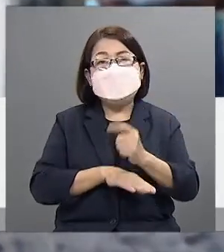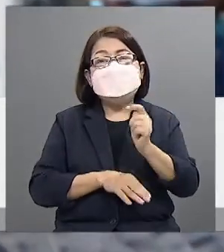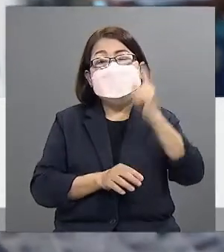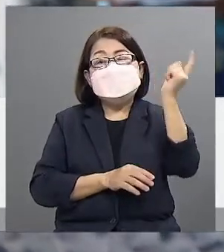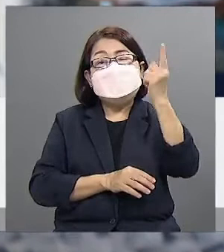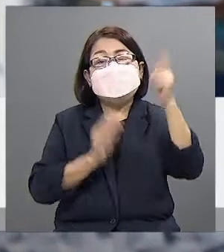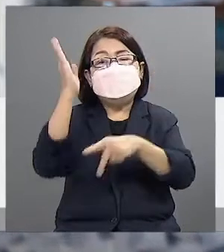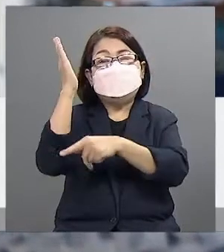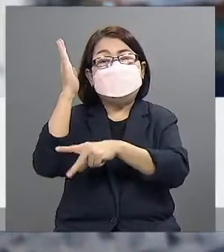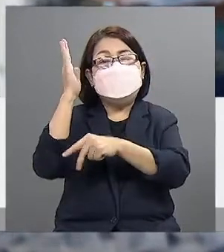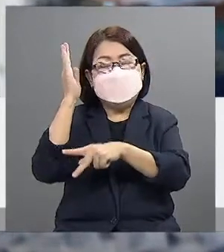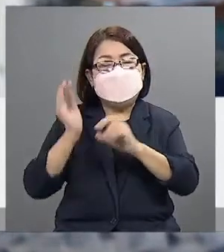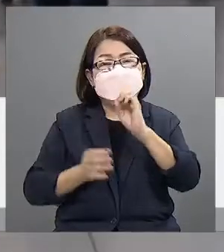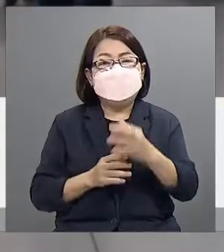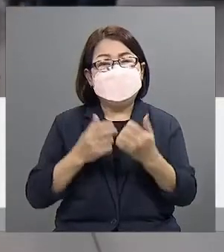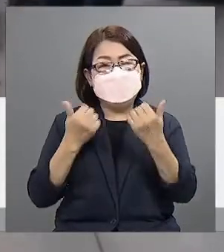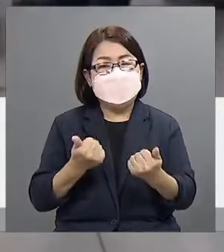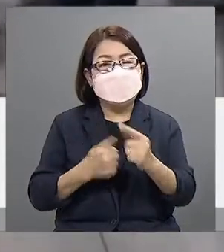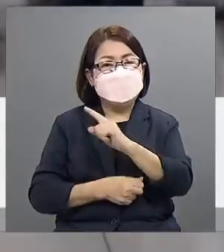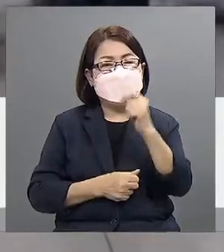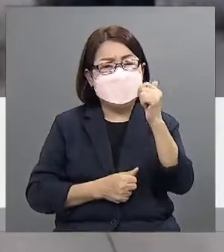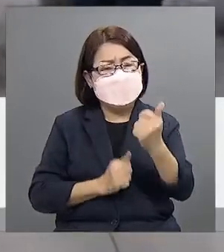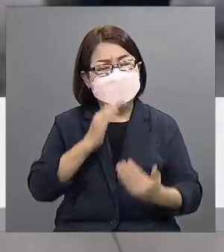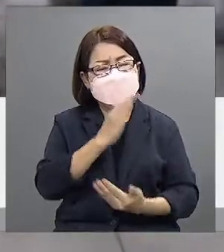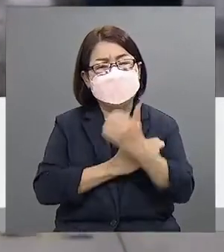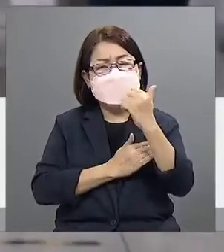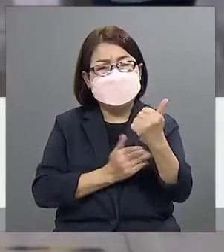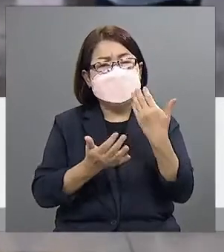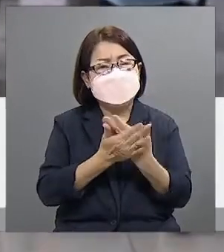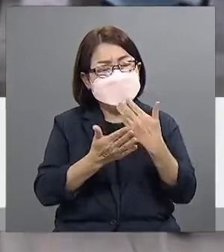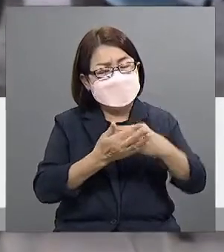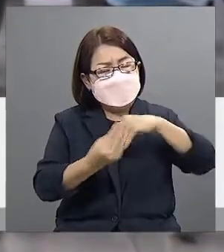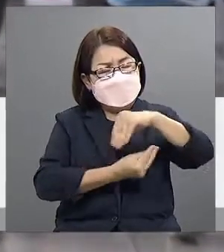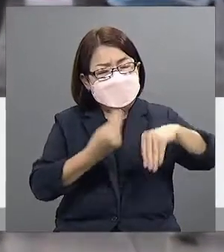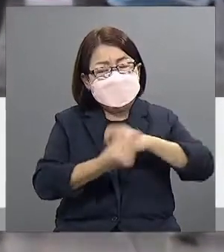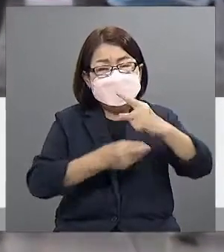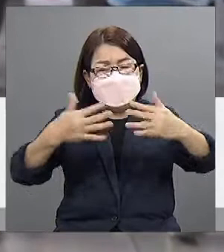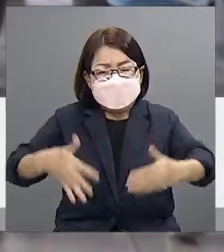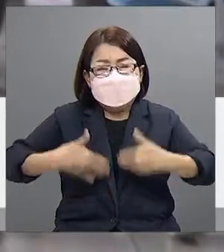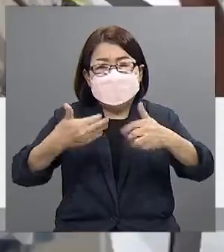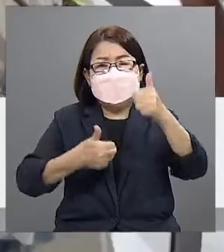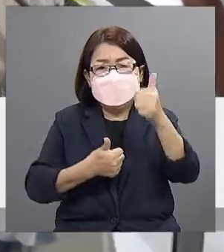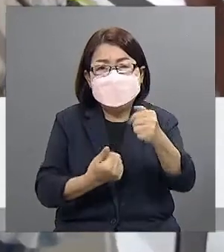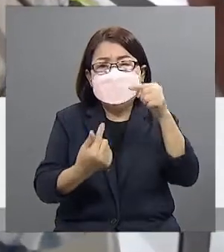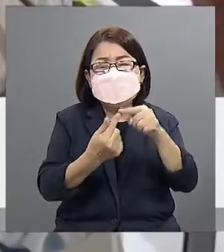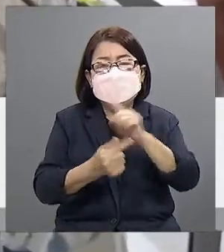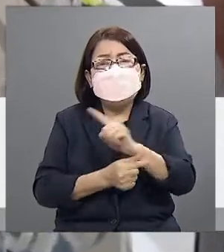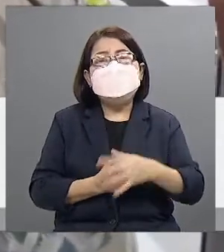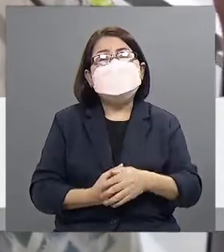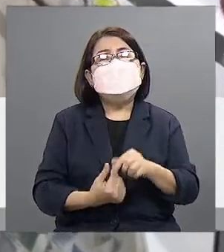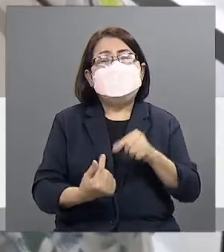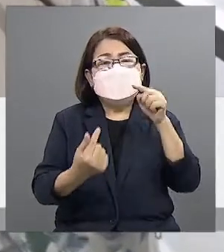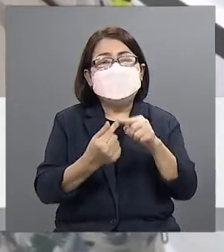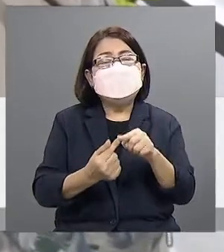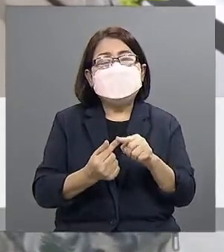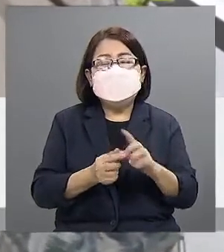อนนี้ถือเป็นโอกาสสำคัญในการฟื้นฟูเศรษฐกิจของภูเก็ตเนื่องจากเป็นช่วงไฮซีซันหรือว่าฤดูการท่องเที่ยวที่ทางช